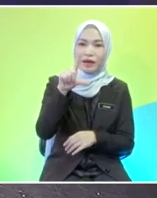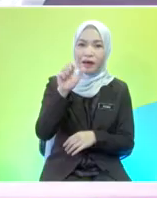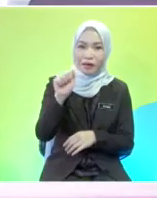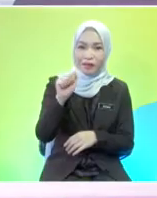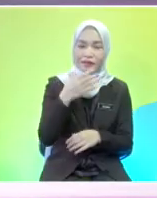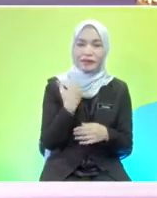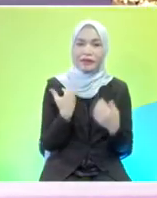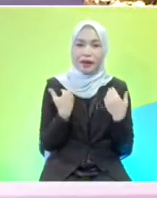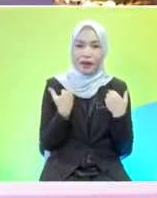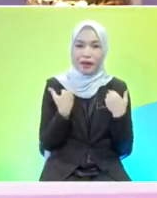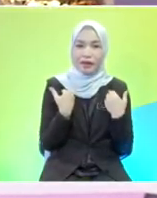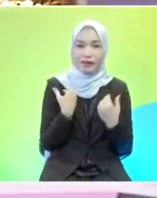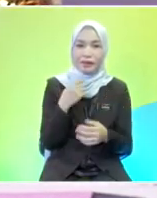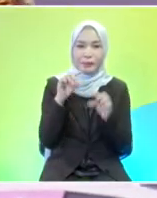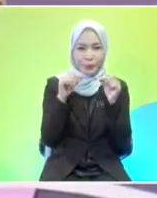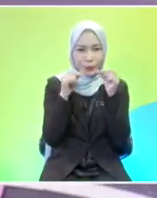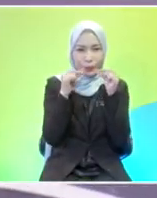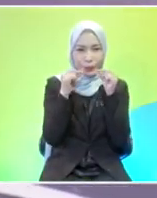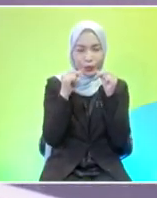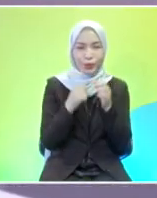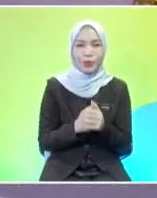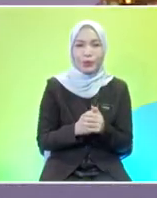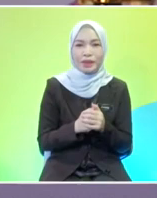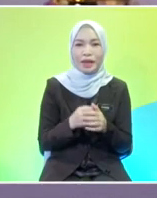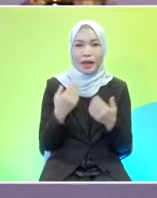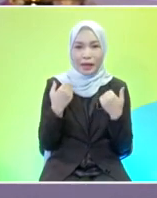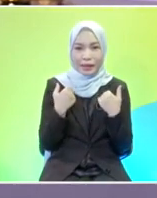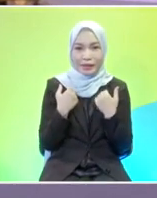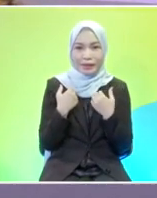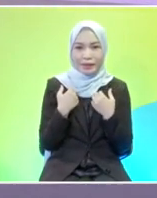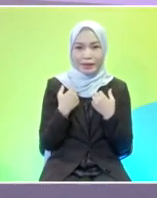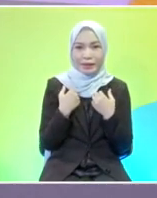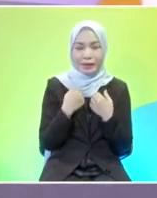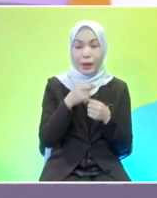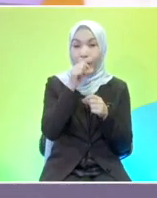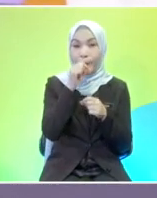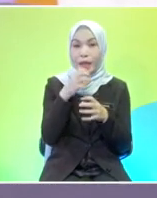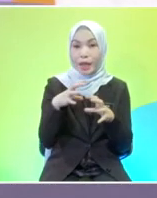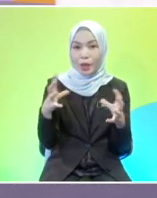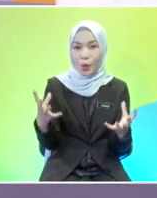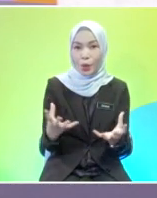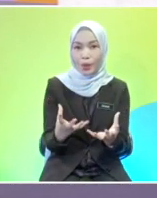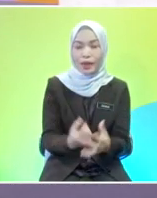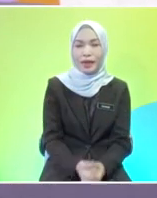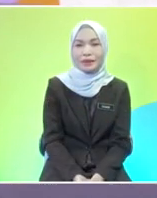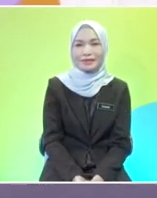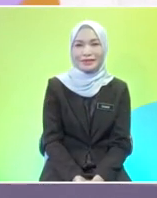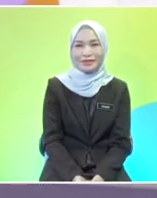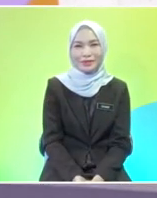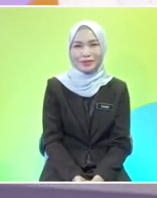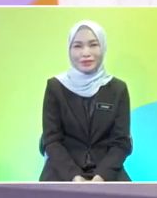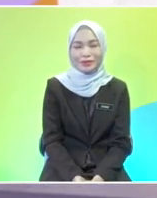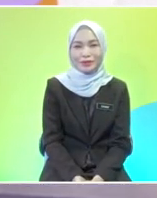gule-gula itu ya makanya ini selain dapat itu kita Aduh paling kita suka kalau orang bagi